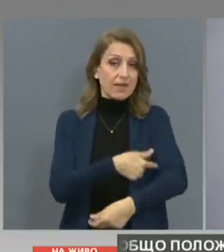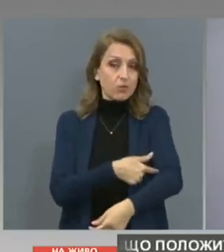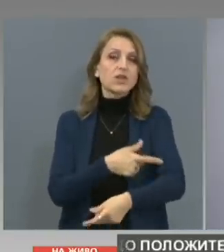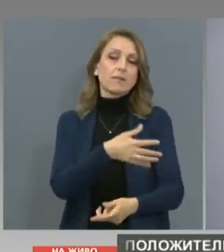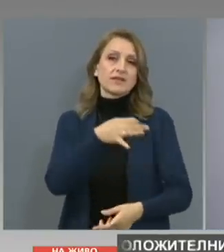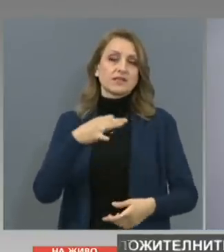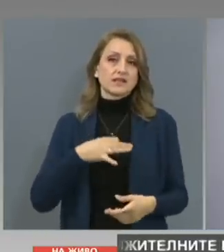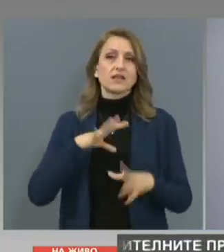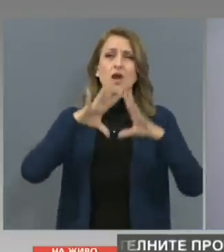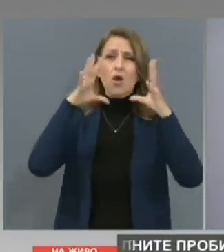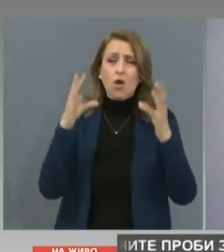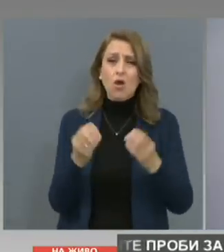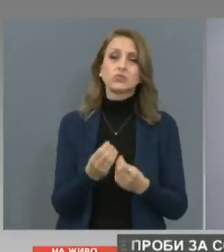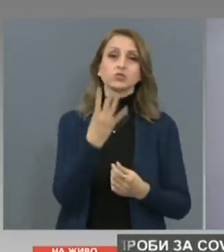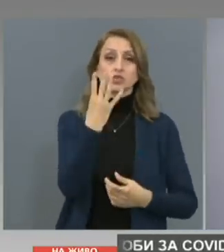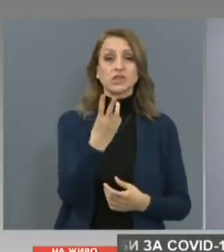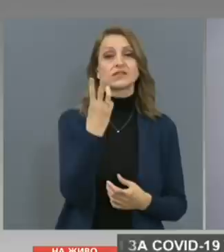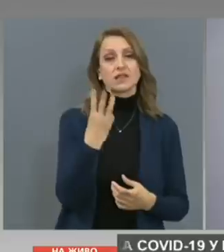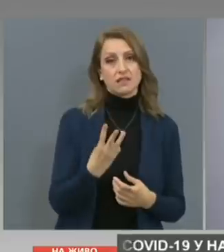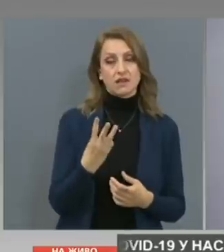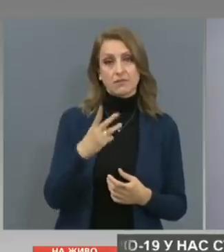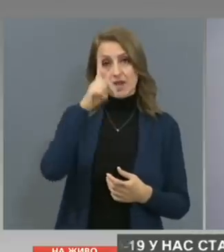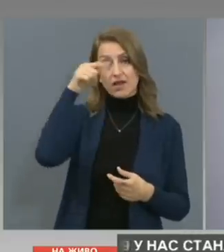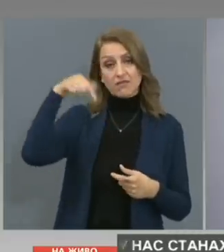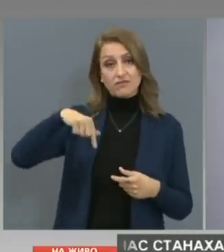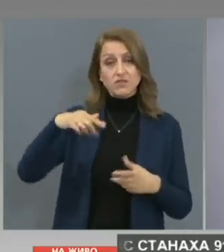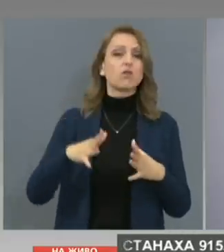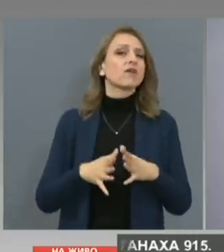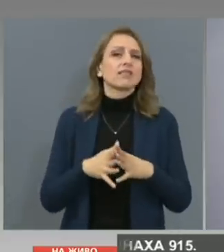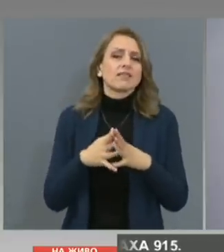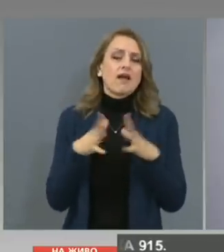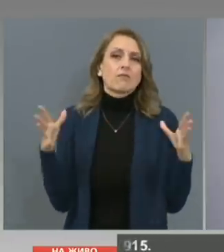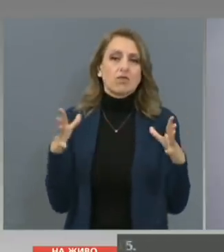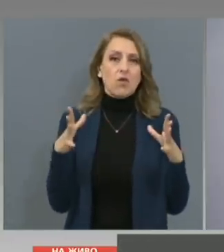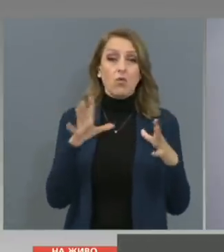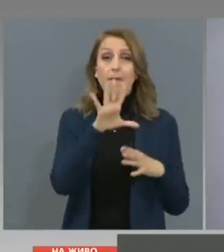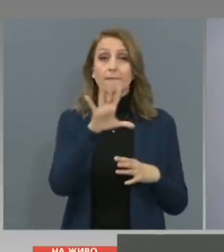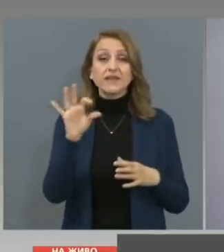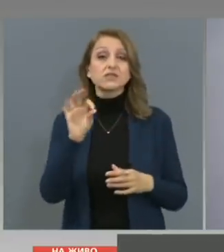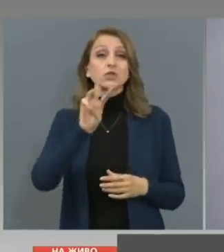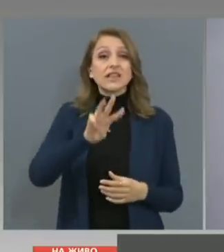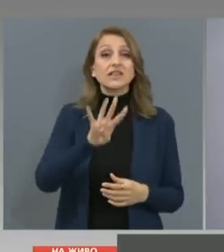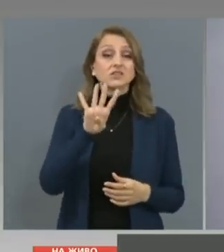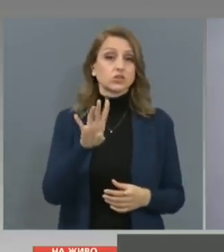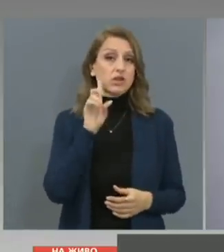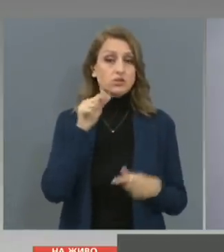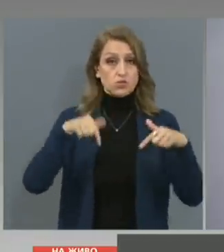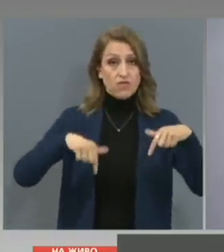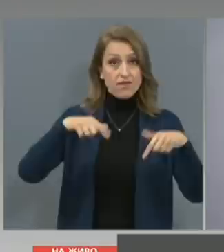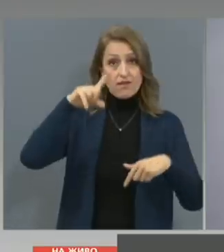Общо са 43-ма. В София остана най-голямото огнище с 534 случая.